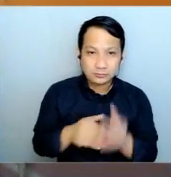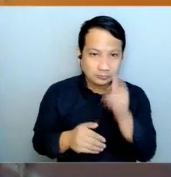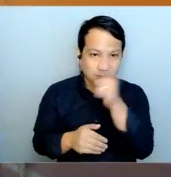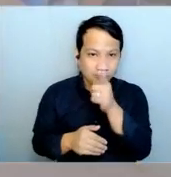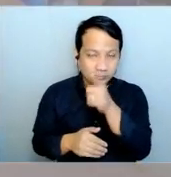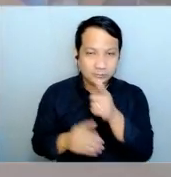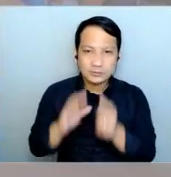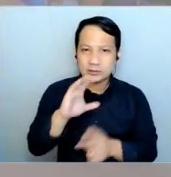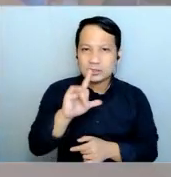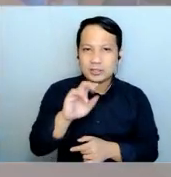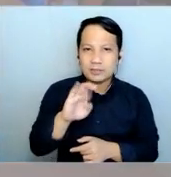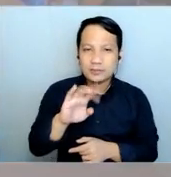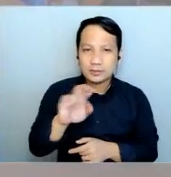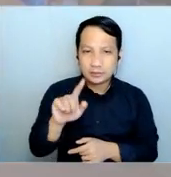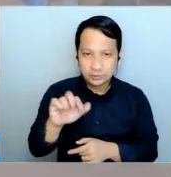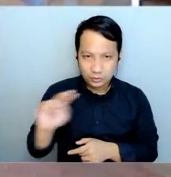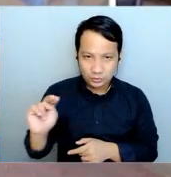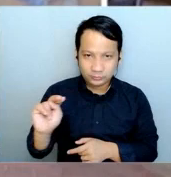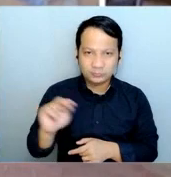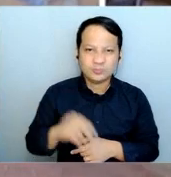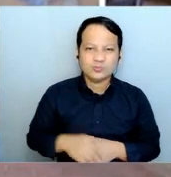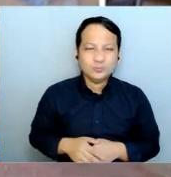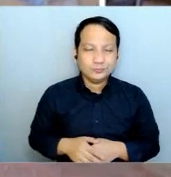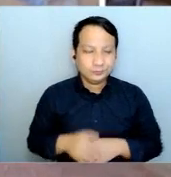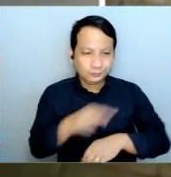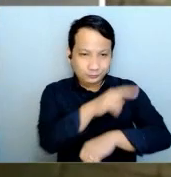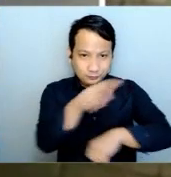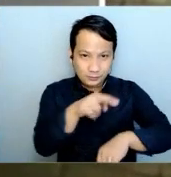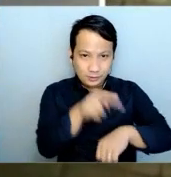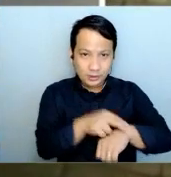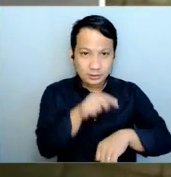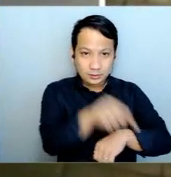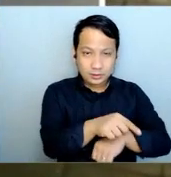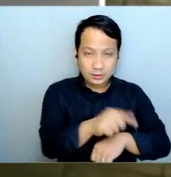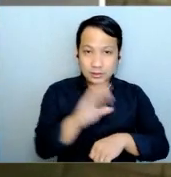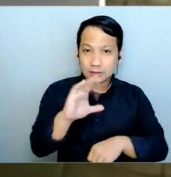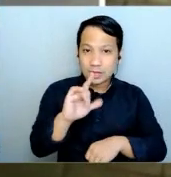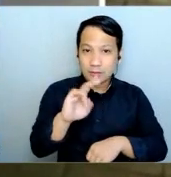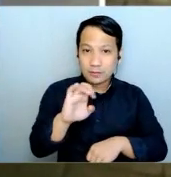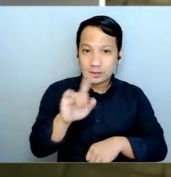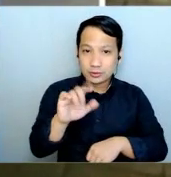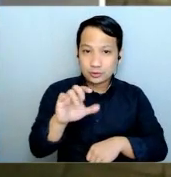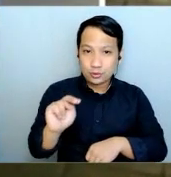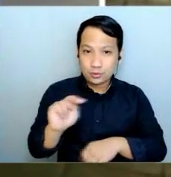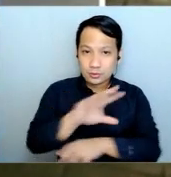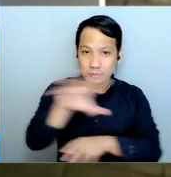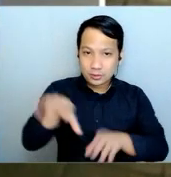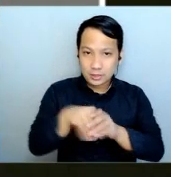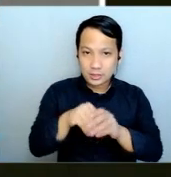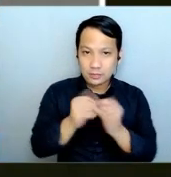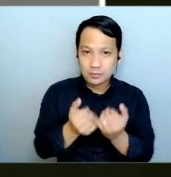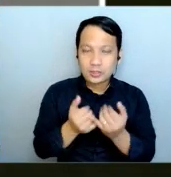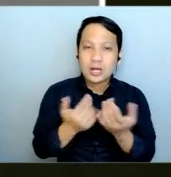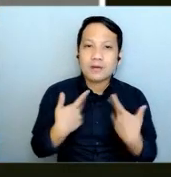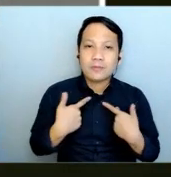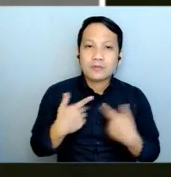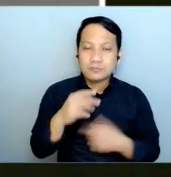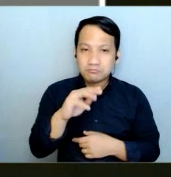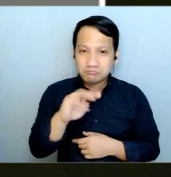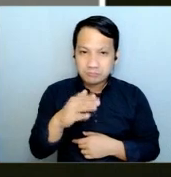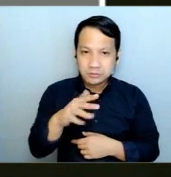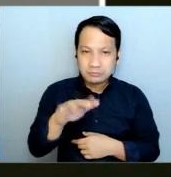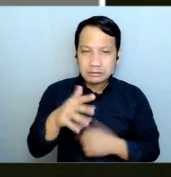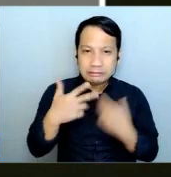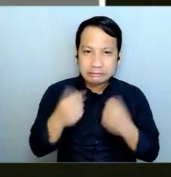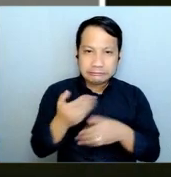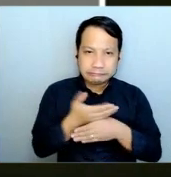Zone. Sa mga nabanggit na rehiyon, ang Calabar Zone ang pasok sa mga rehiyon na naka-classify ngayon na may moderate healthcare